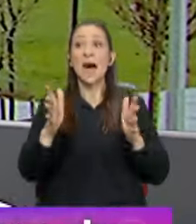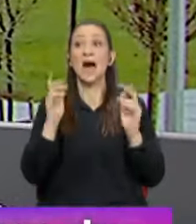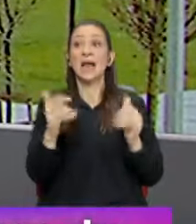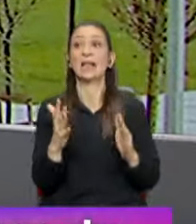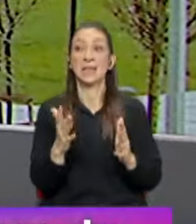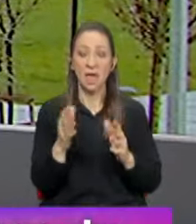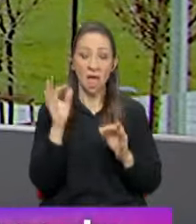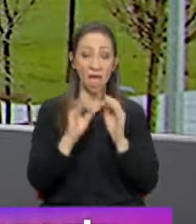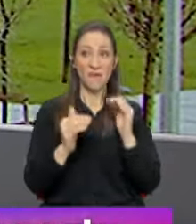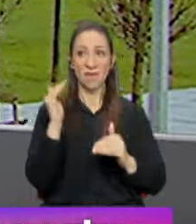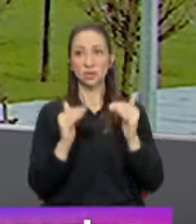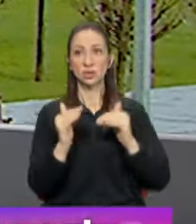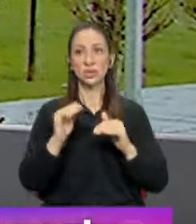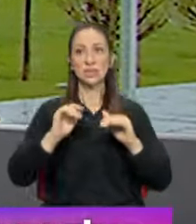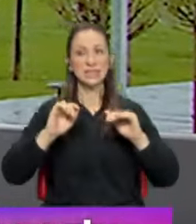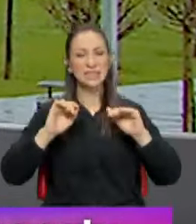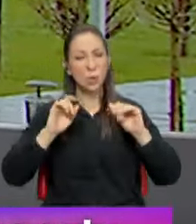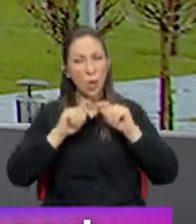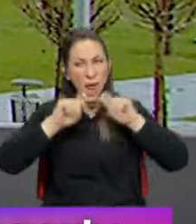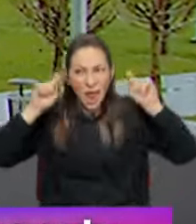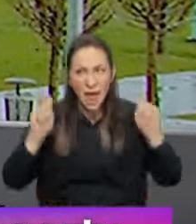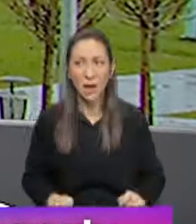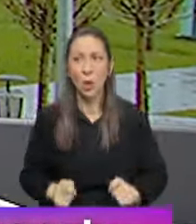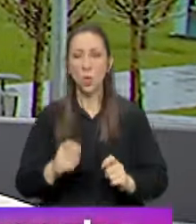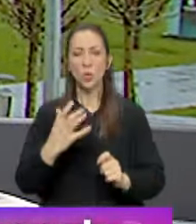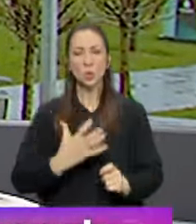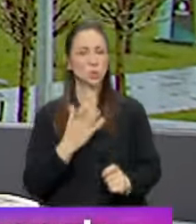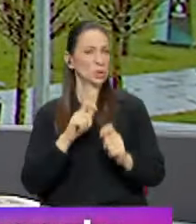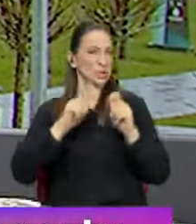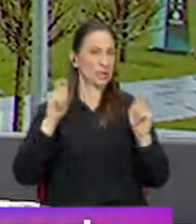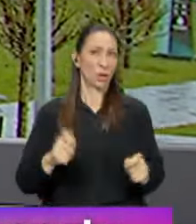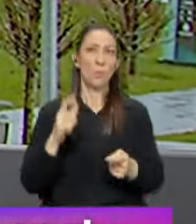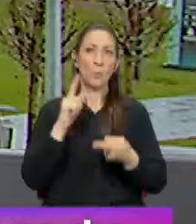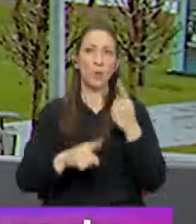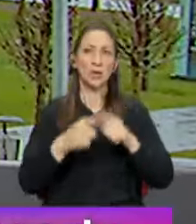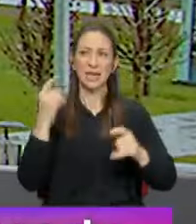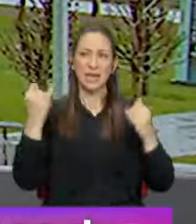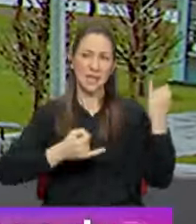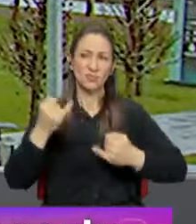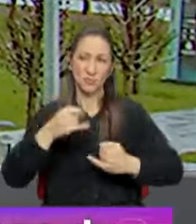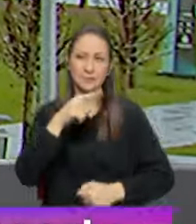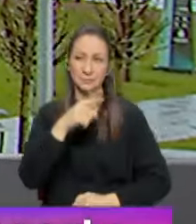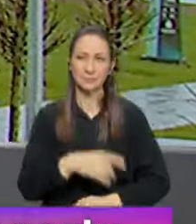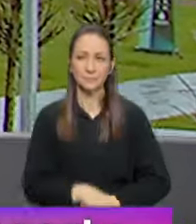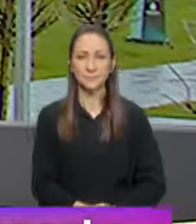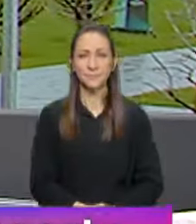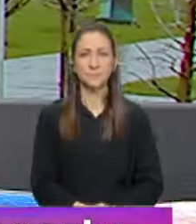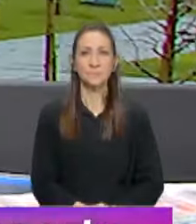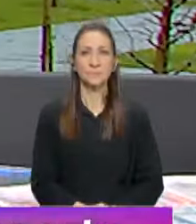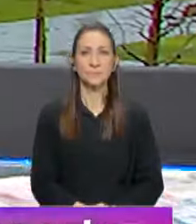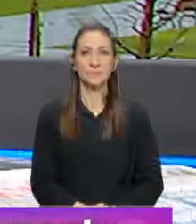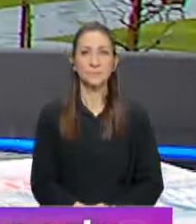pahalılığın, enflasyonun kırmış olduğu o rekor, o acı rekor ve siyasetteki tartışması.